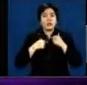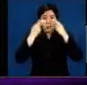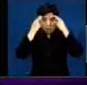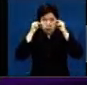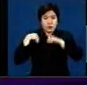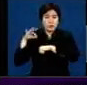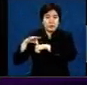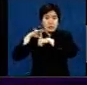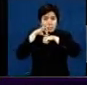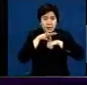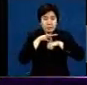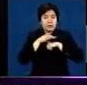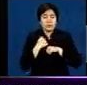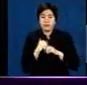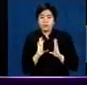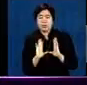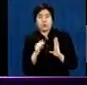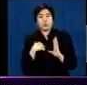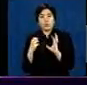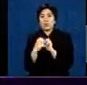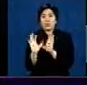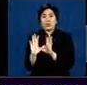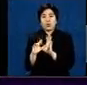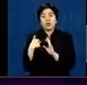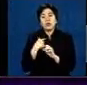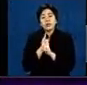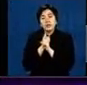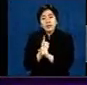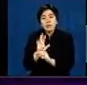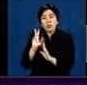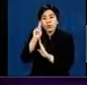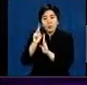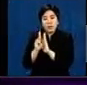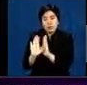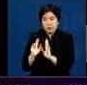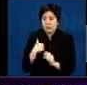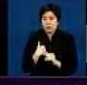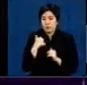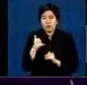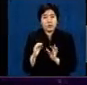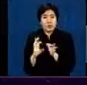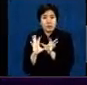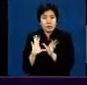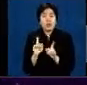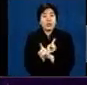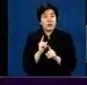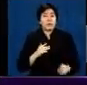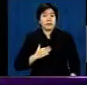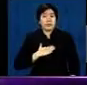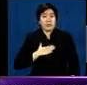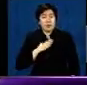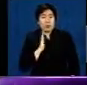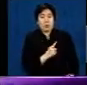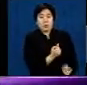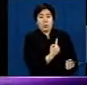นตรีก็ไม่ได้ก้าวไก่กลไกที่ทำหน้าที่ของฝ่ายนิติบัญญัติเลยจนกระทั่งดิฉันเองกลับถูก